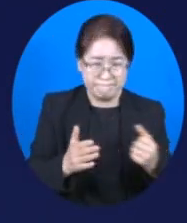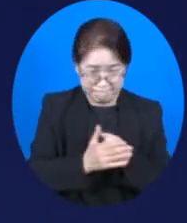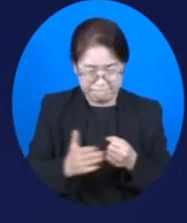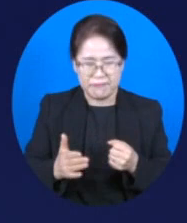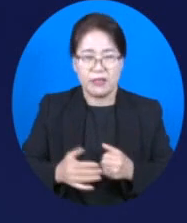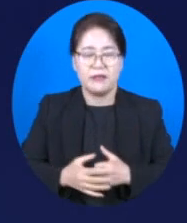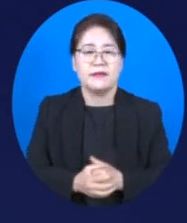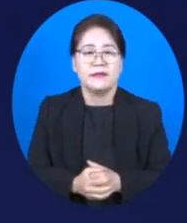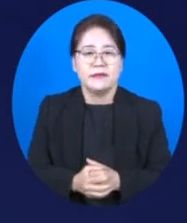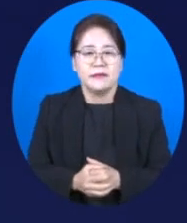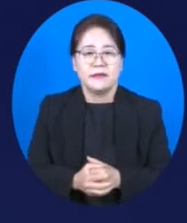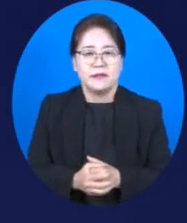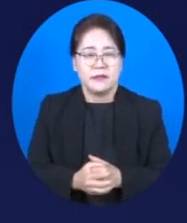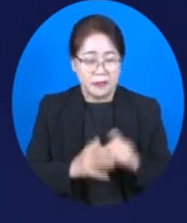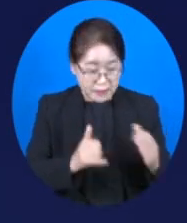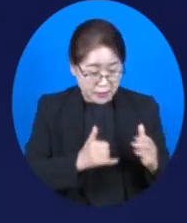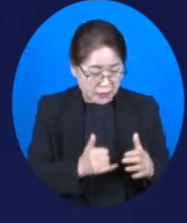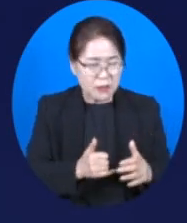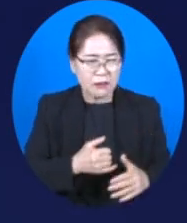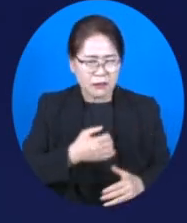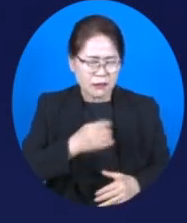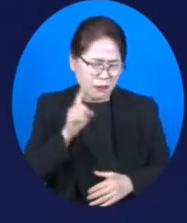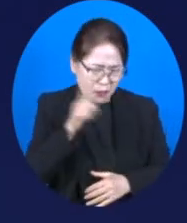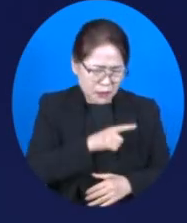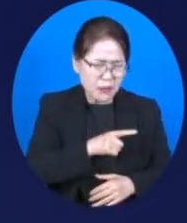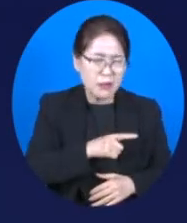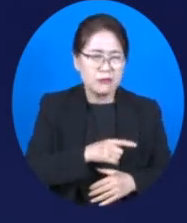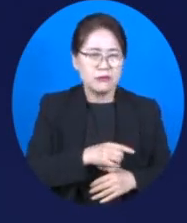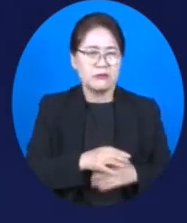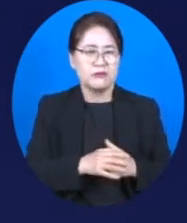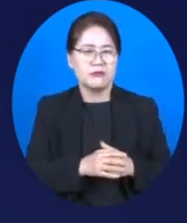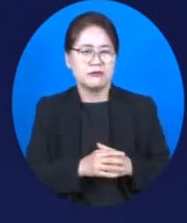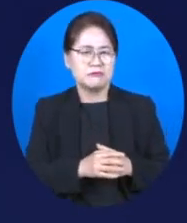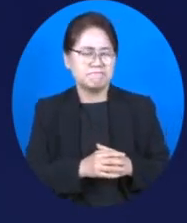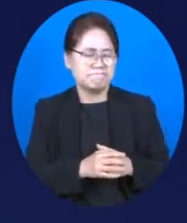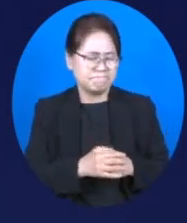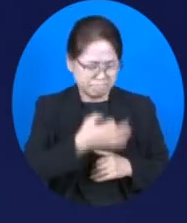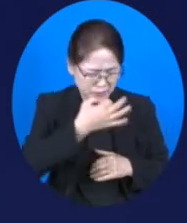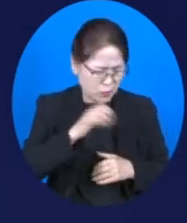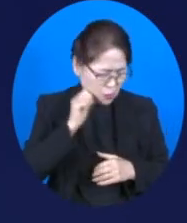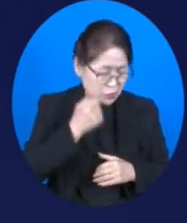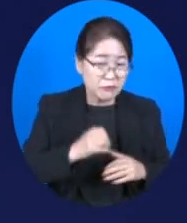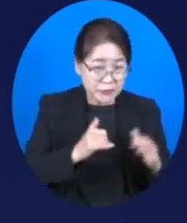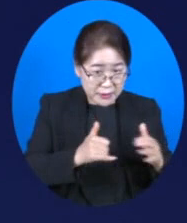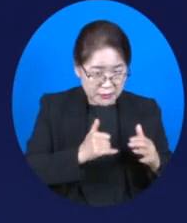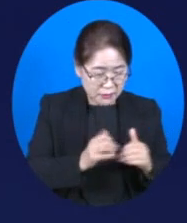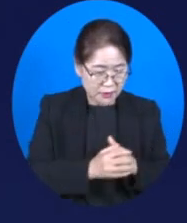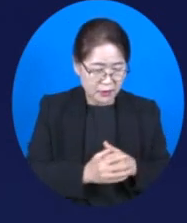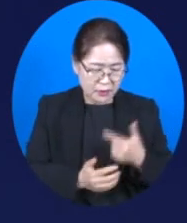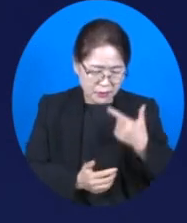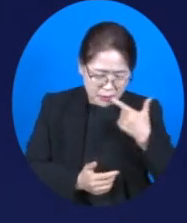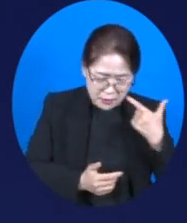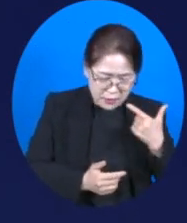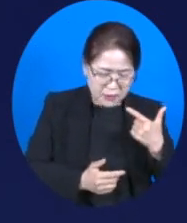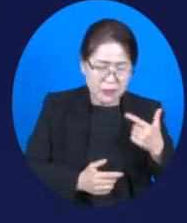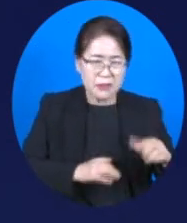때문입니다. 이 세상이 아무리 악하고 음란해도, 이리떼가 우리를 기다리고 있다고